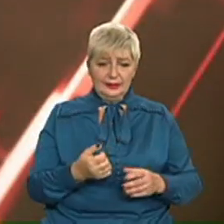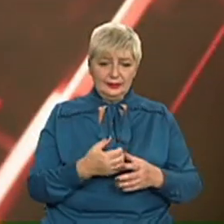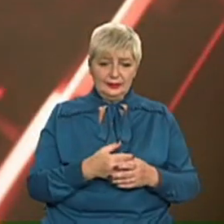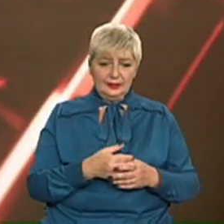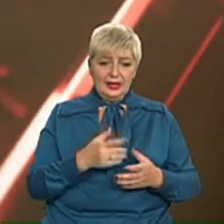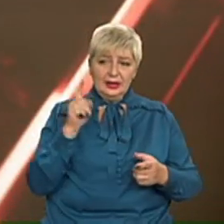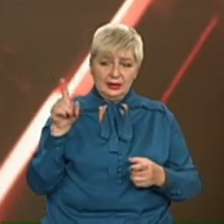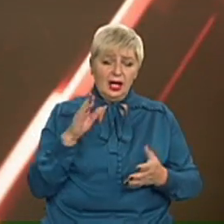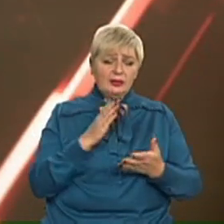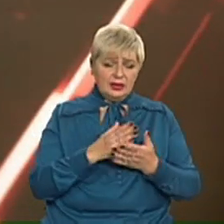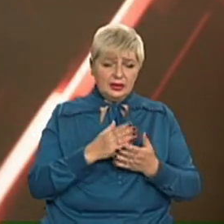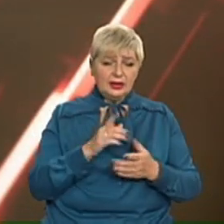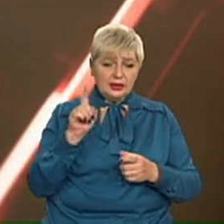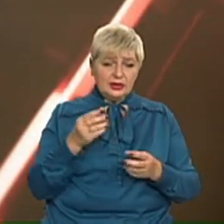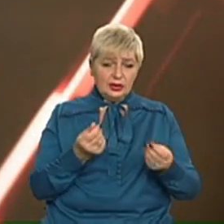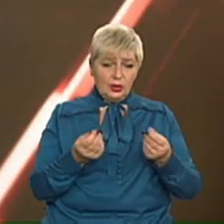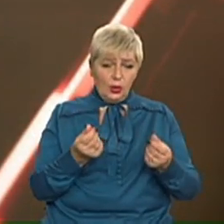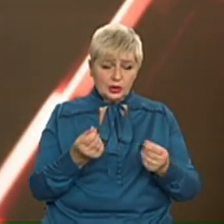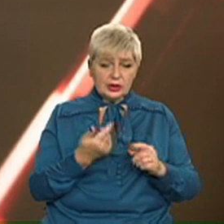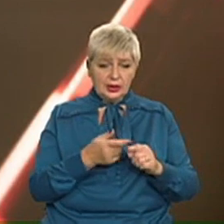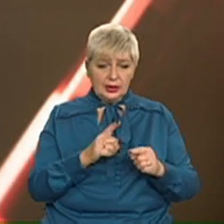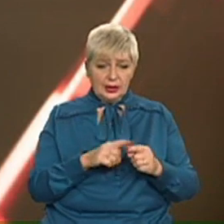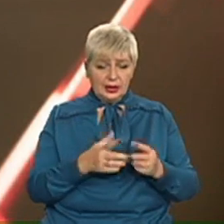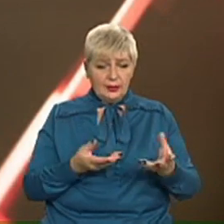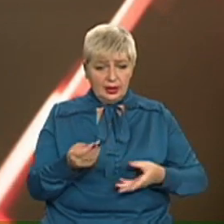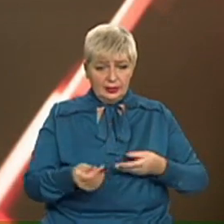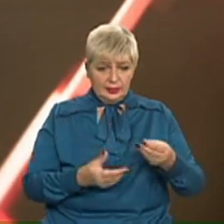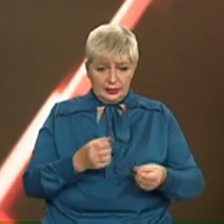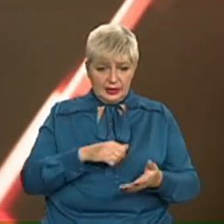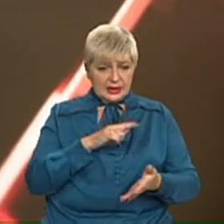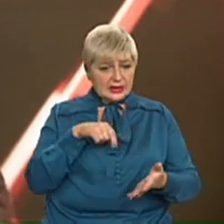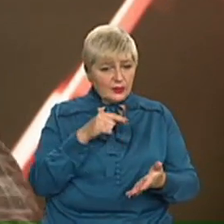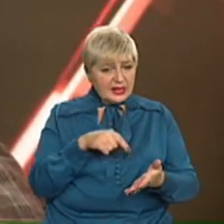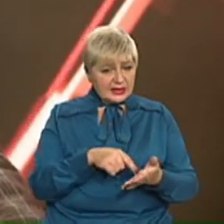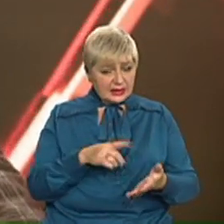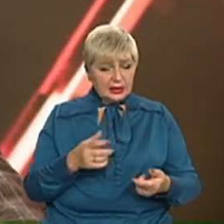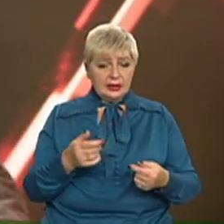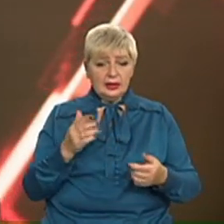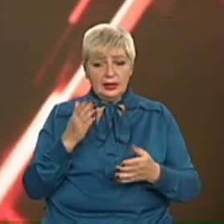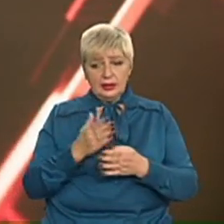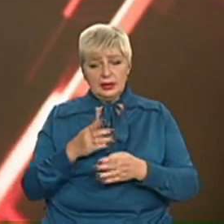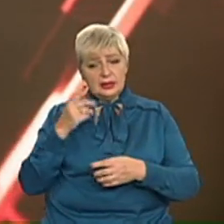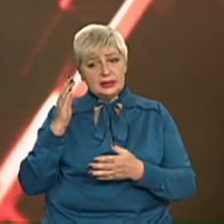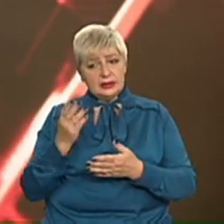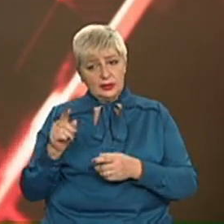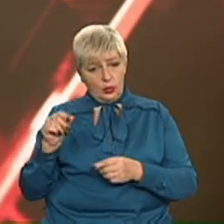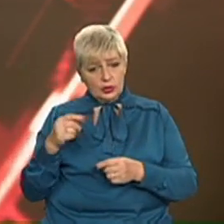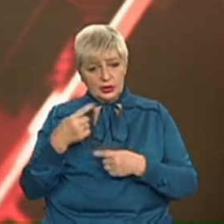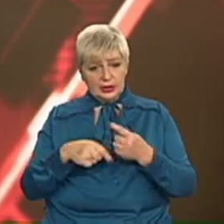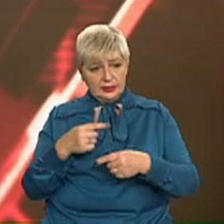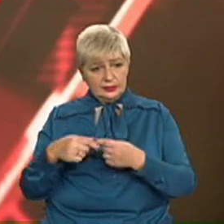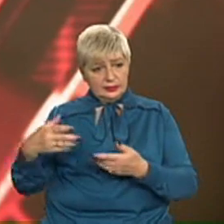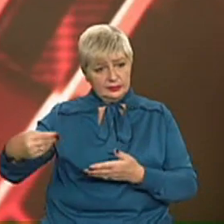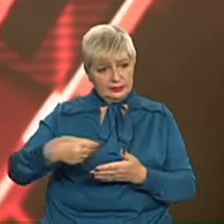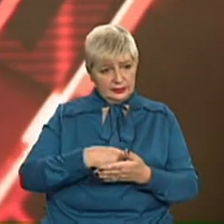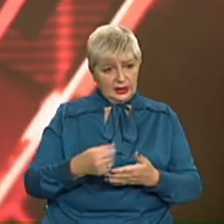які ми традиційно фінансували із власних коштів, міських, є ті кошти, які традиційно фінансували субвенції. На